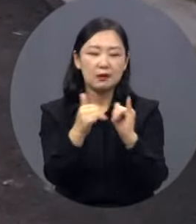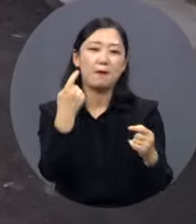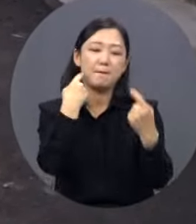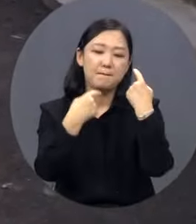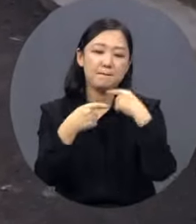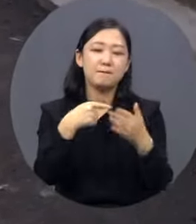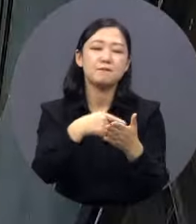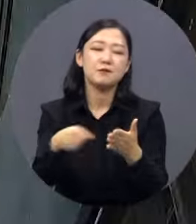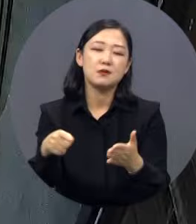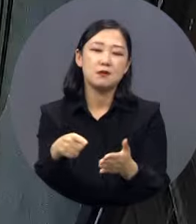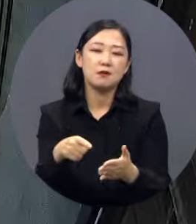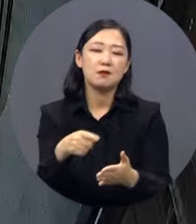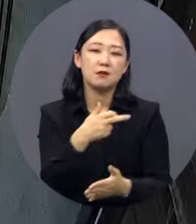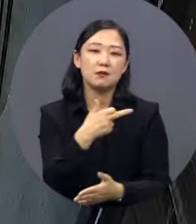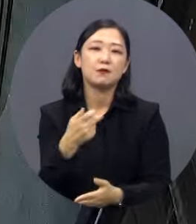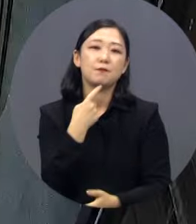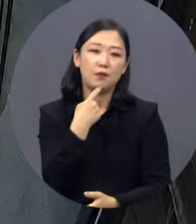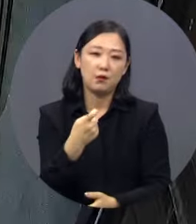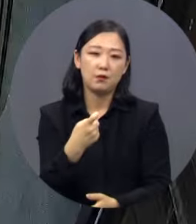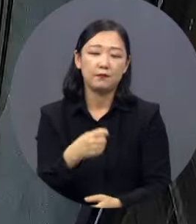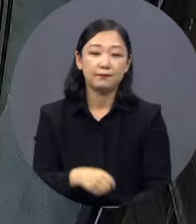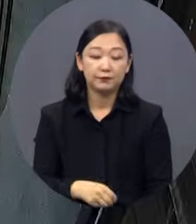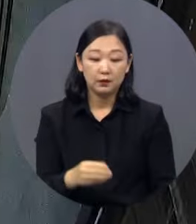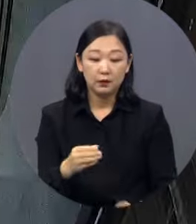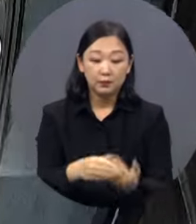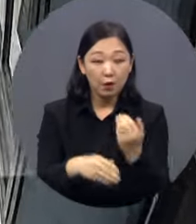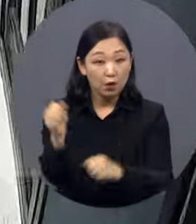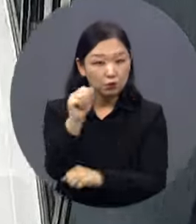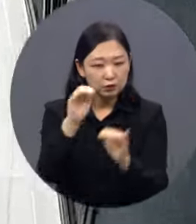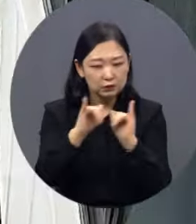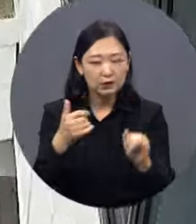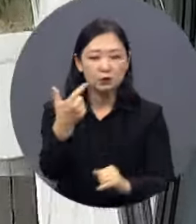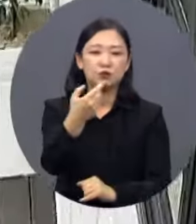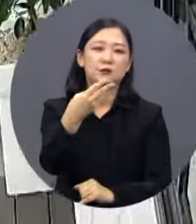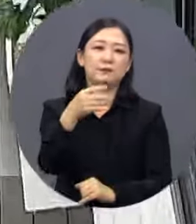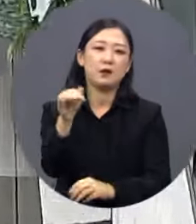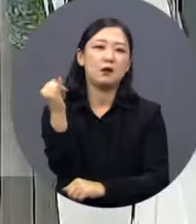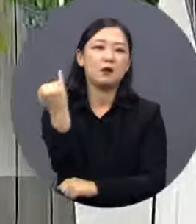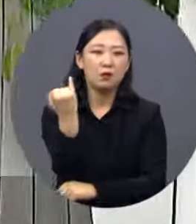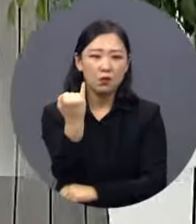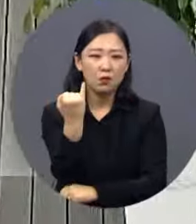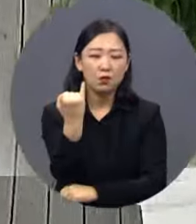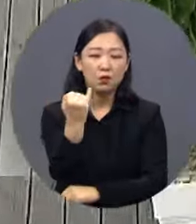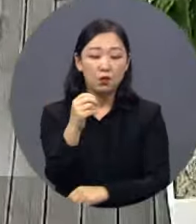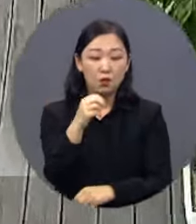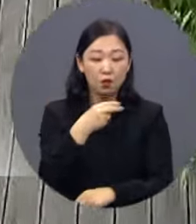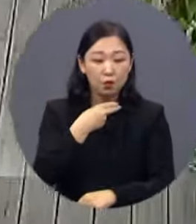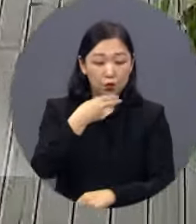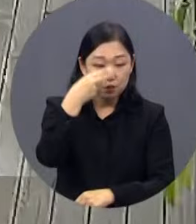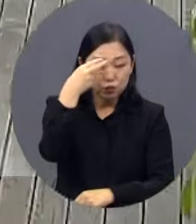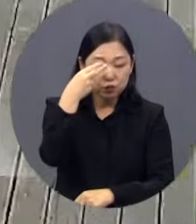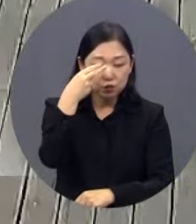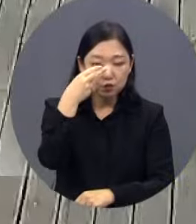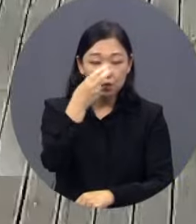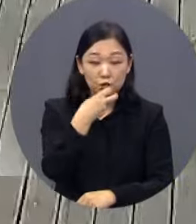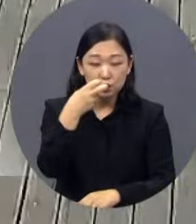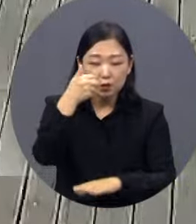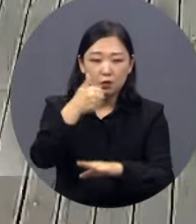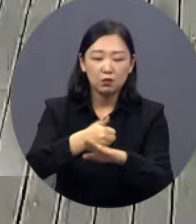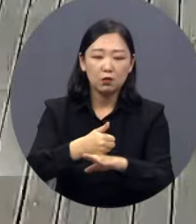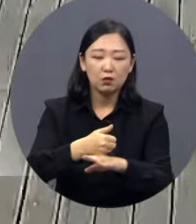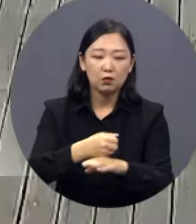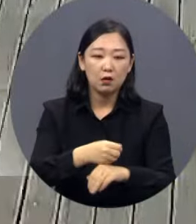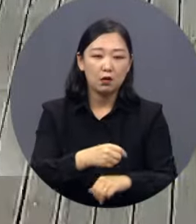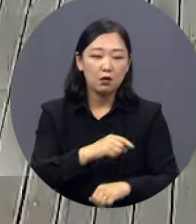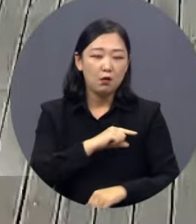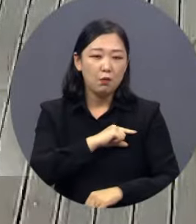이어질 뻔했습니다 사고를 낸 차량 운전자는 60대 여성으로 음주 축장 결과 혈중 알코 농도는 면어